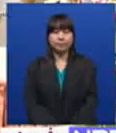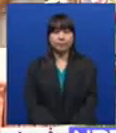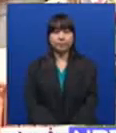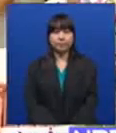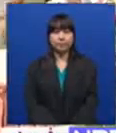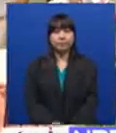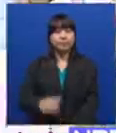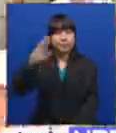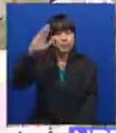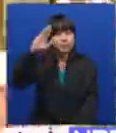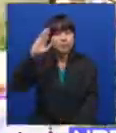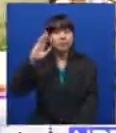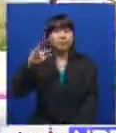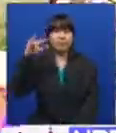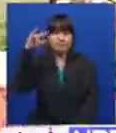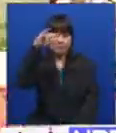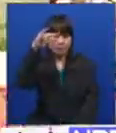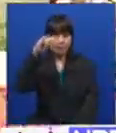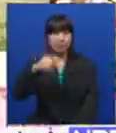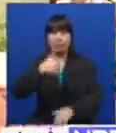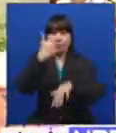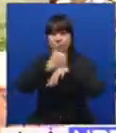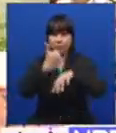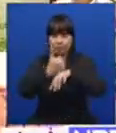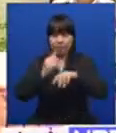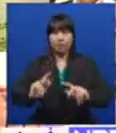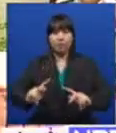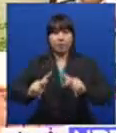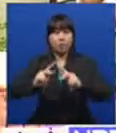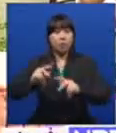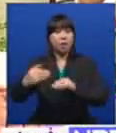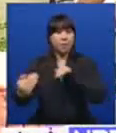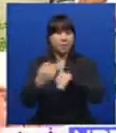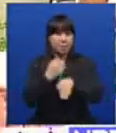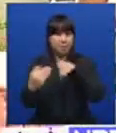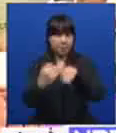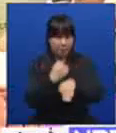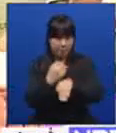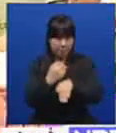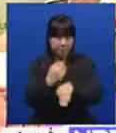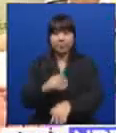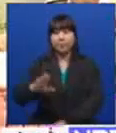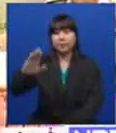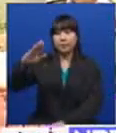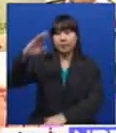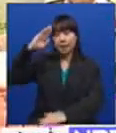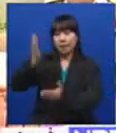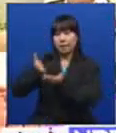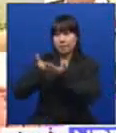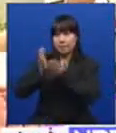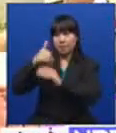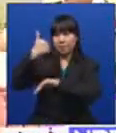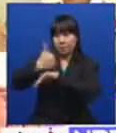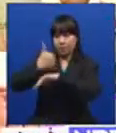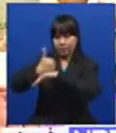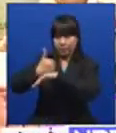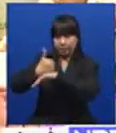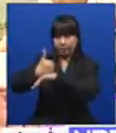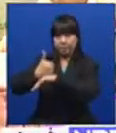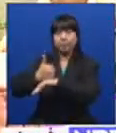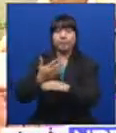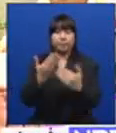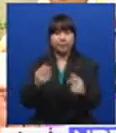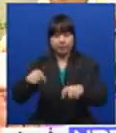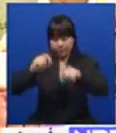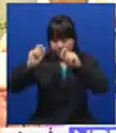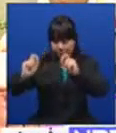พลอากาศเอกประจินจั่นตองรัฐมนตรีว่าการกระทรวงคมนาคมพลือเอกไกรศรจันทร์สุวานิชผู้บัญชาการทหารเรือร่วม